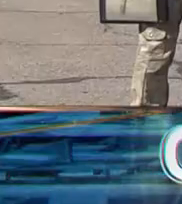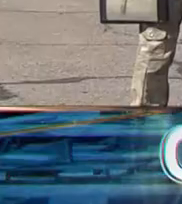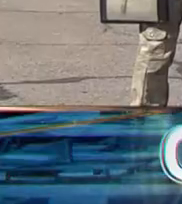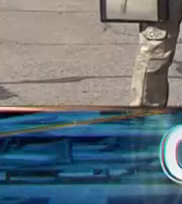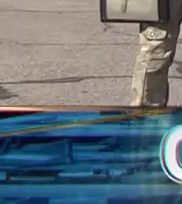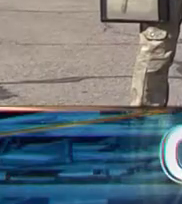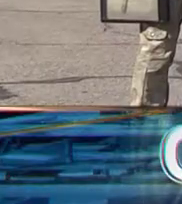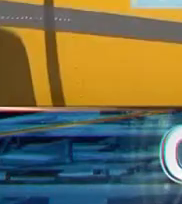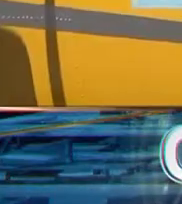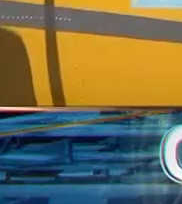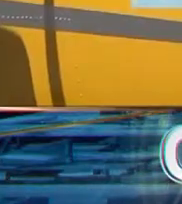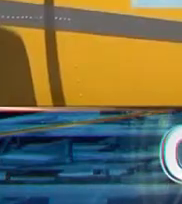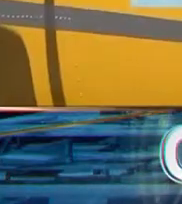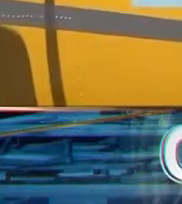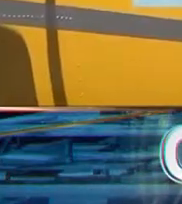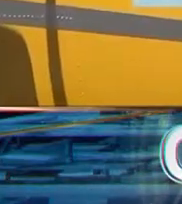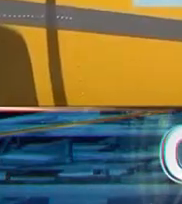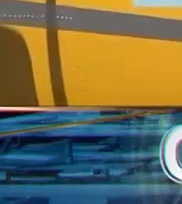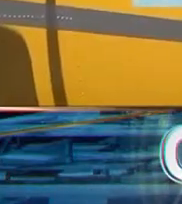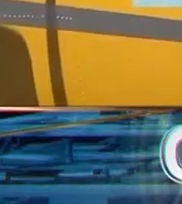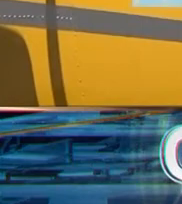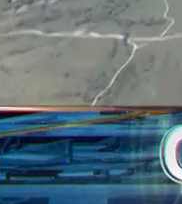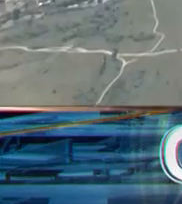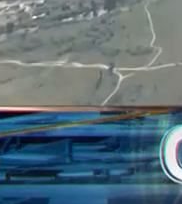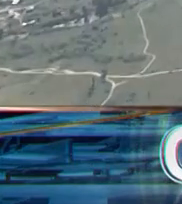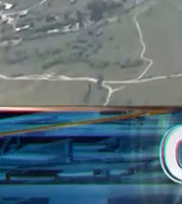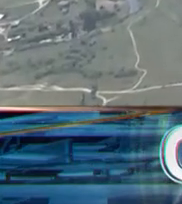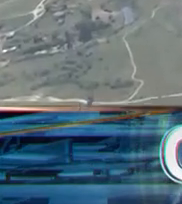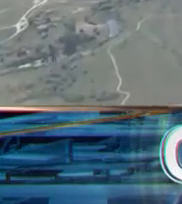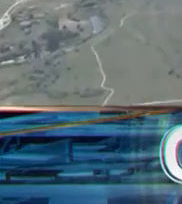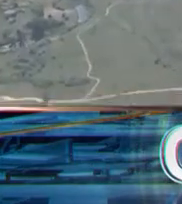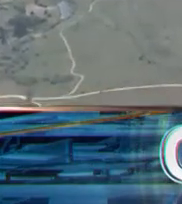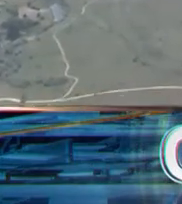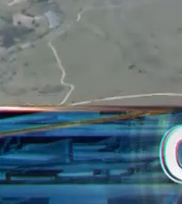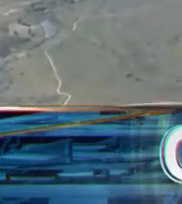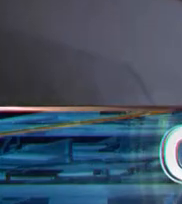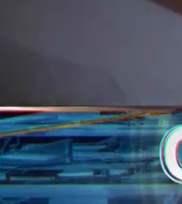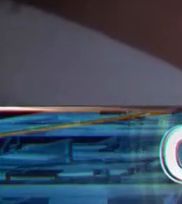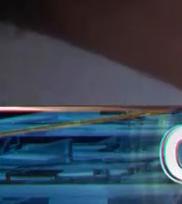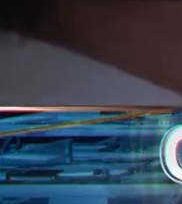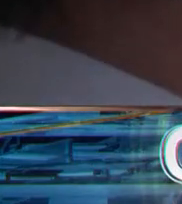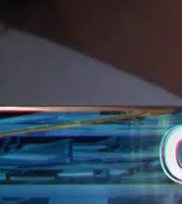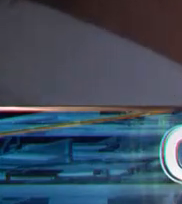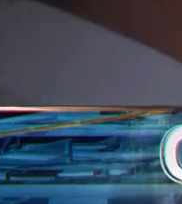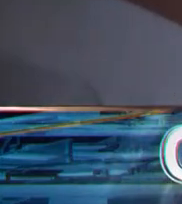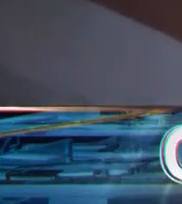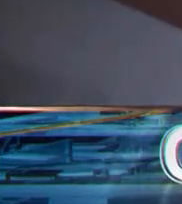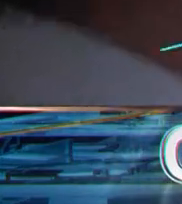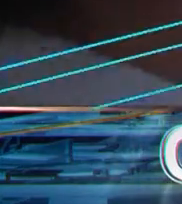С земли и с воздуха. Сотрудники ЧС и Казавиалесоохраны объединили усилия против степных и лесных